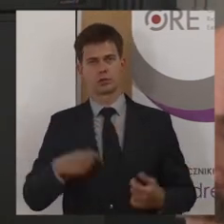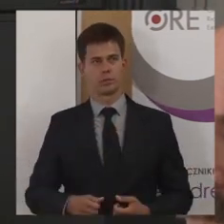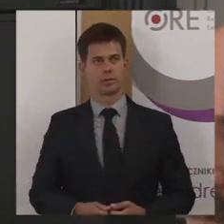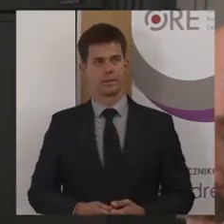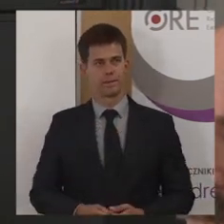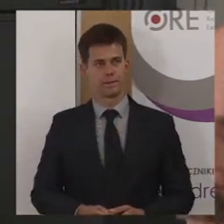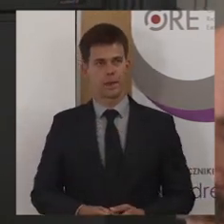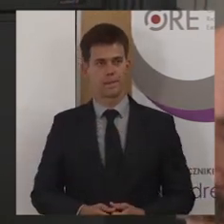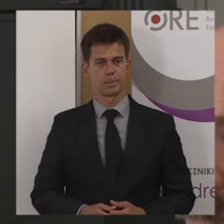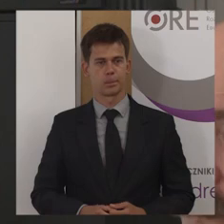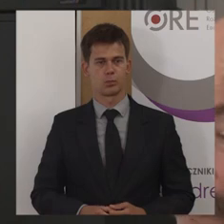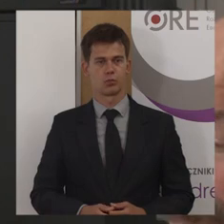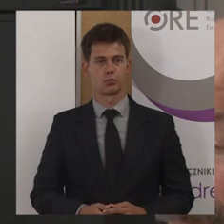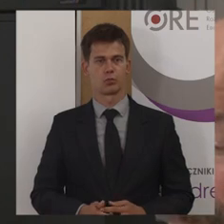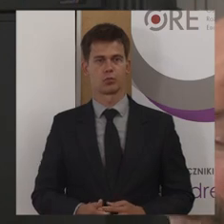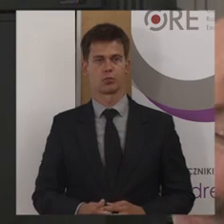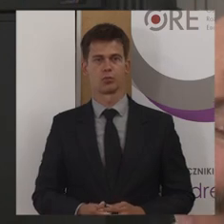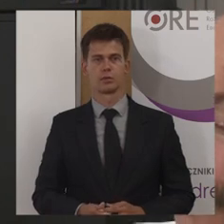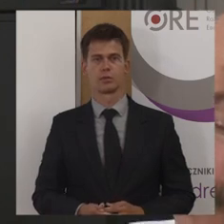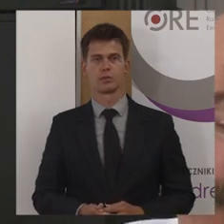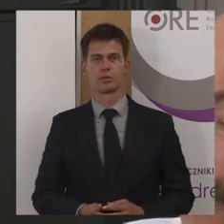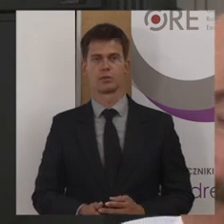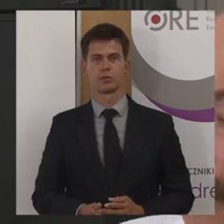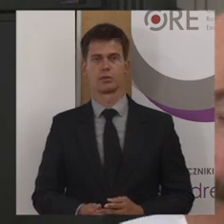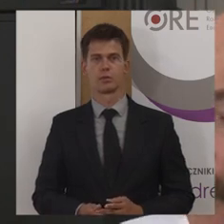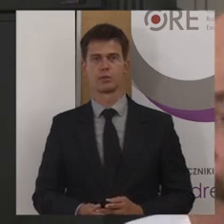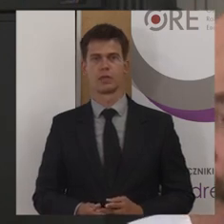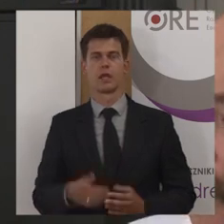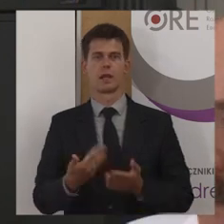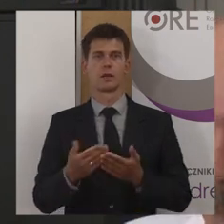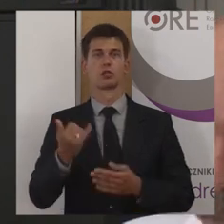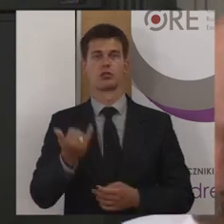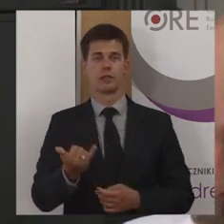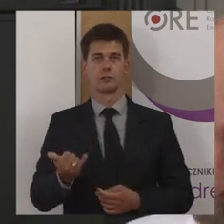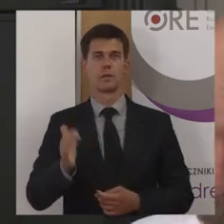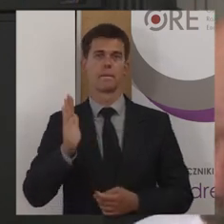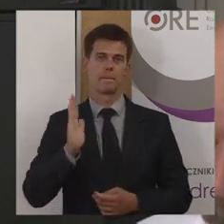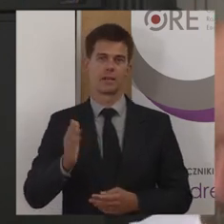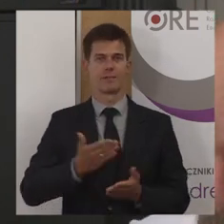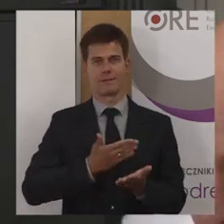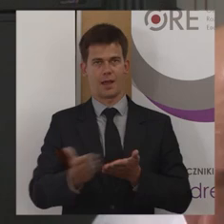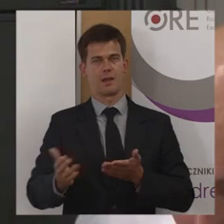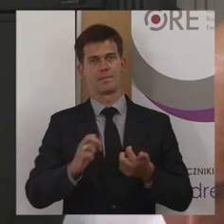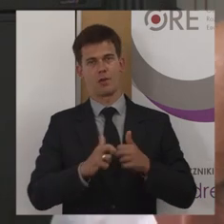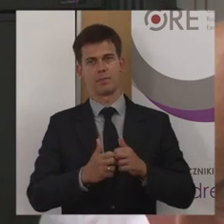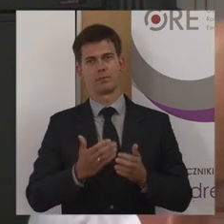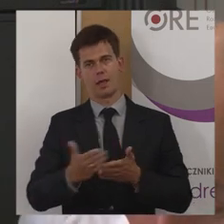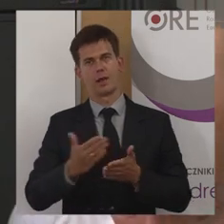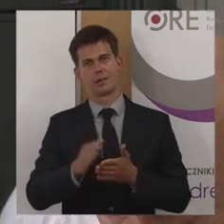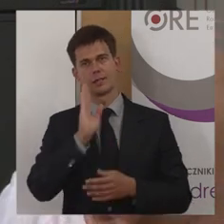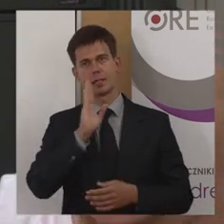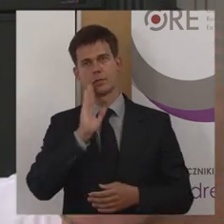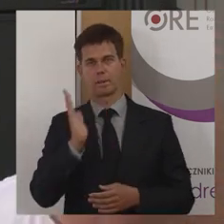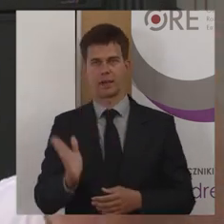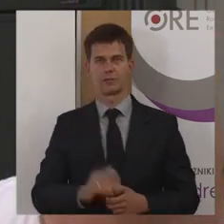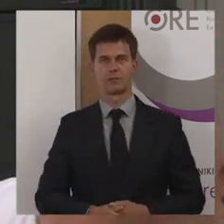te dzieci z tymi specjalnymi potrzebami będą miały w dalszym ciągu trudności. Ten e-podręcznik